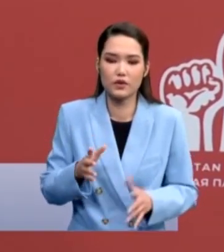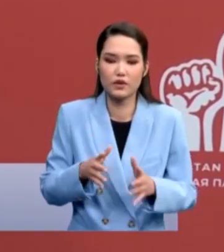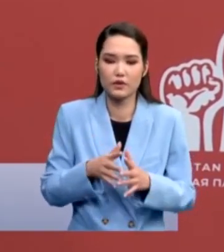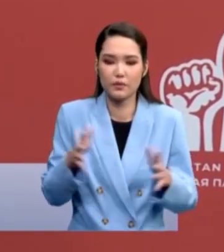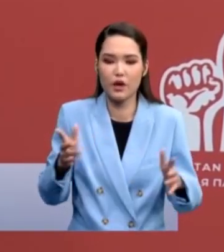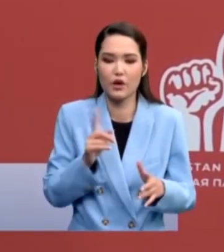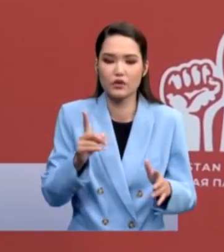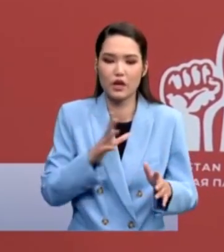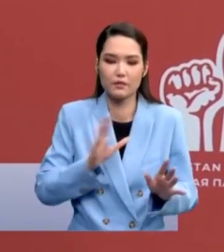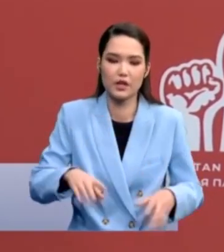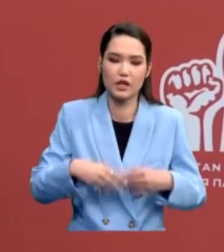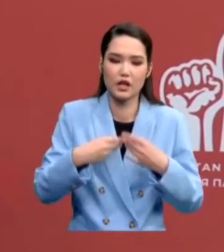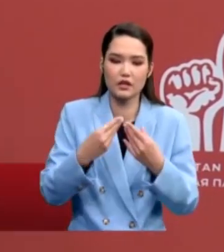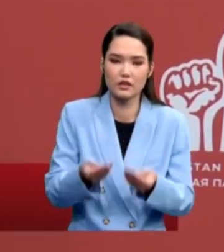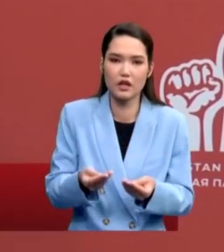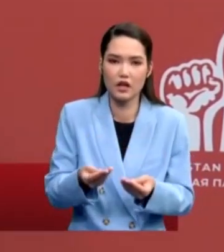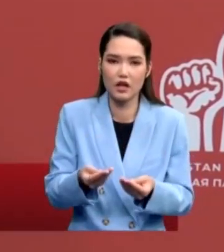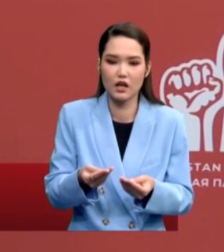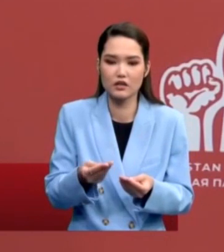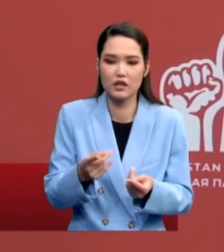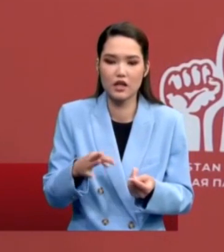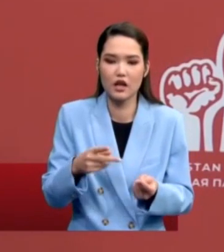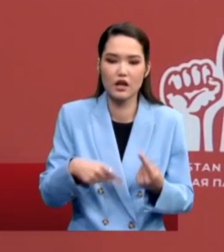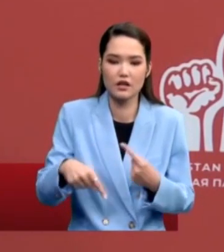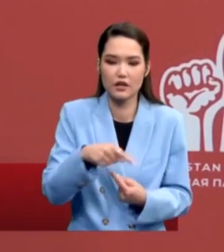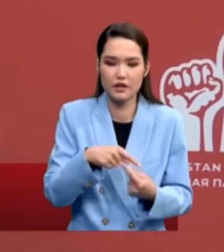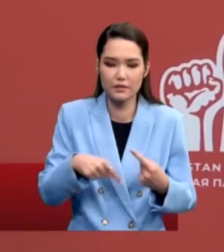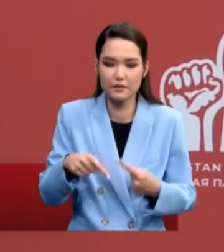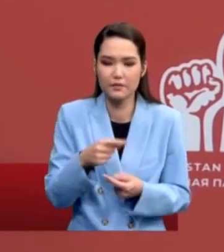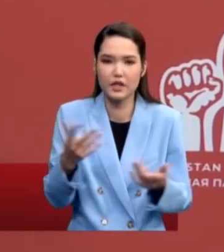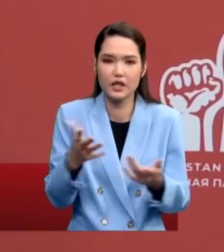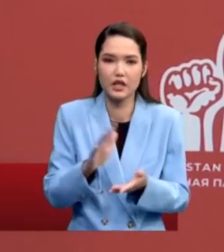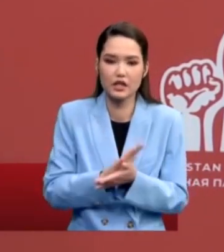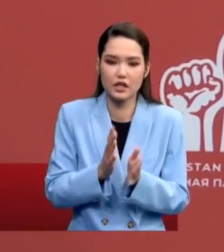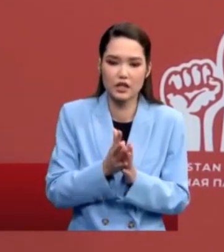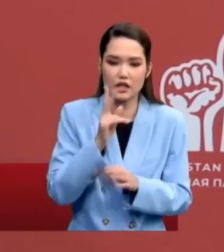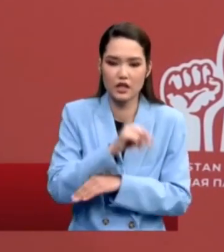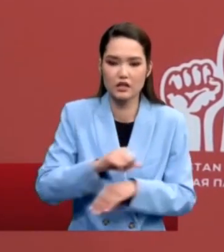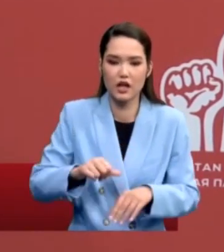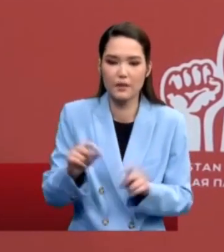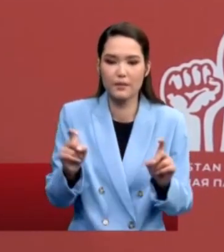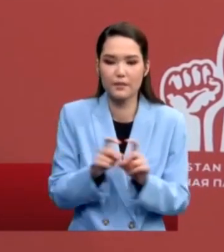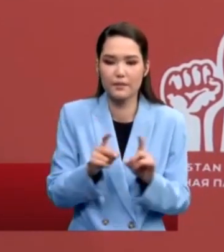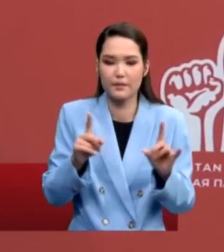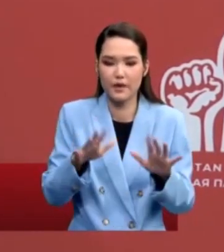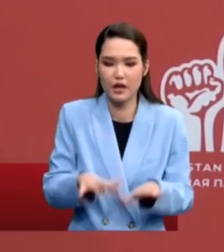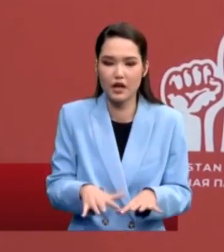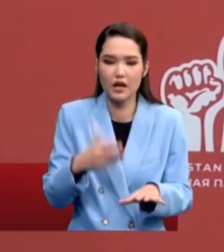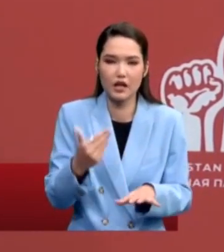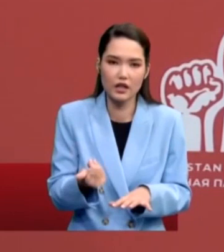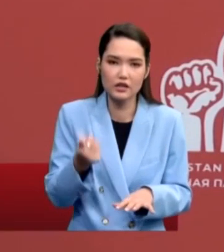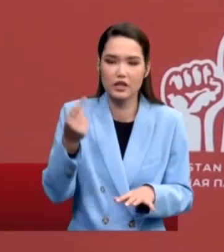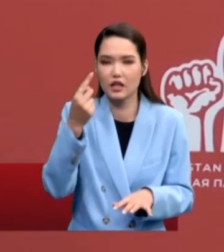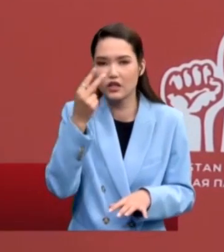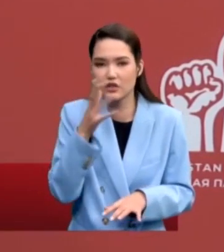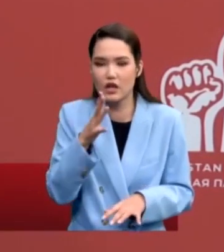чтобы вот дать, делать нагрузку и на бизнесменов, и на простых людей, когда мы идем в магазин, это же на нас сказывается, ничего придумать